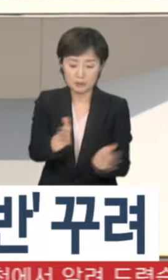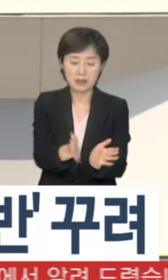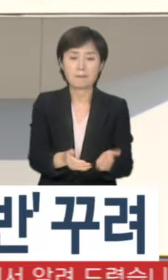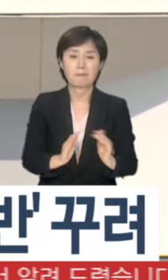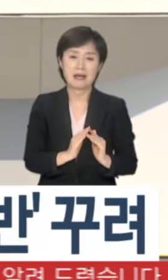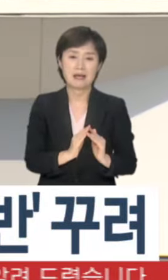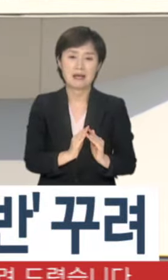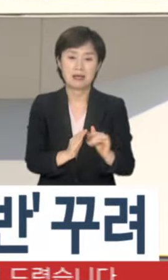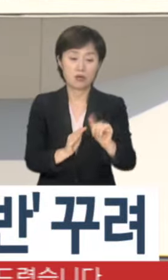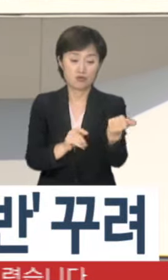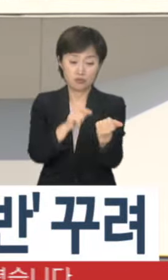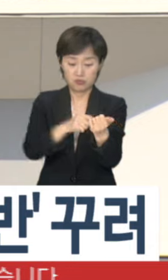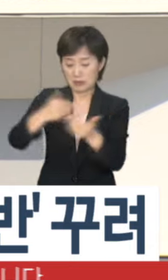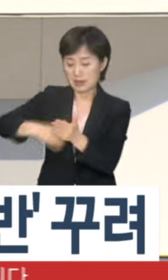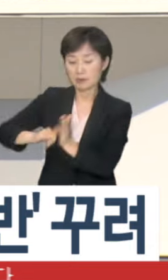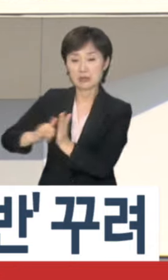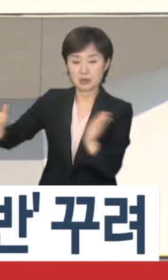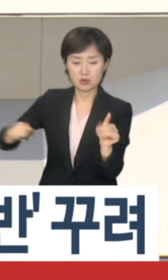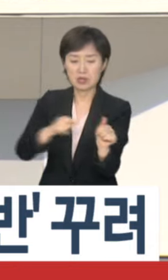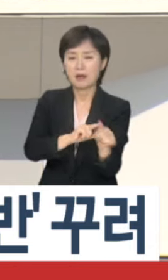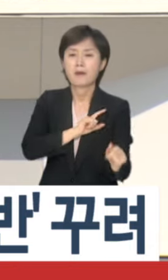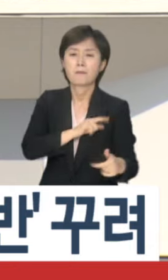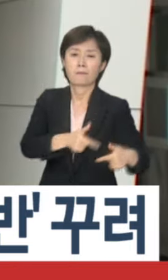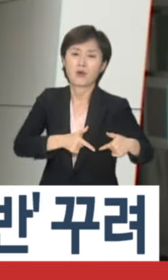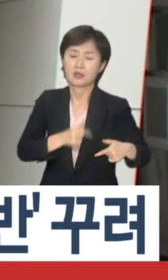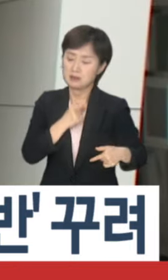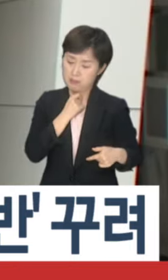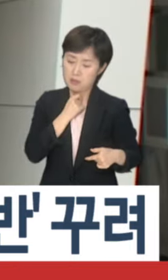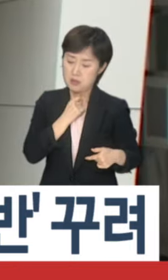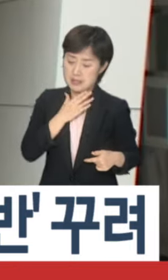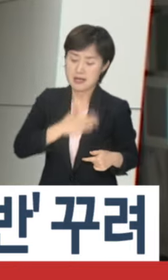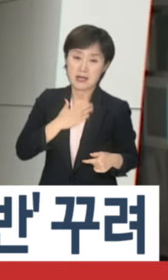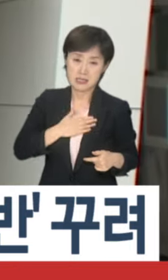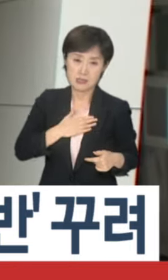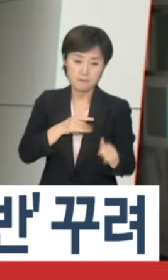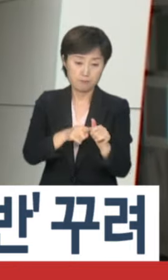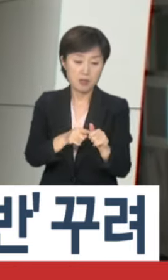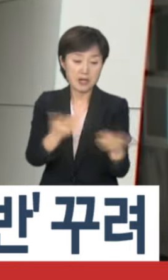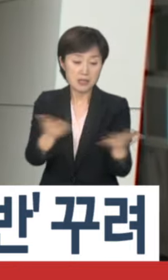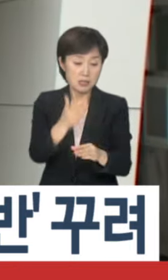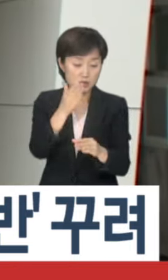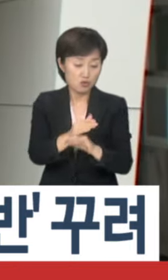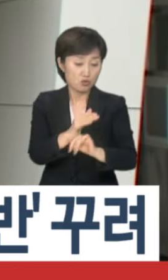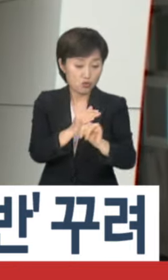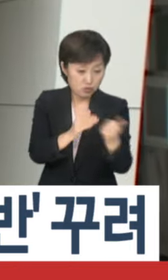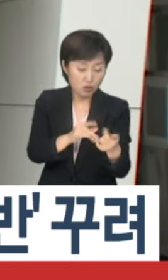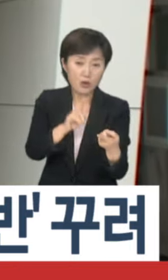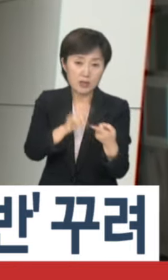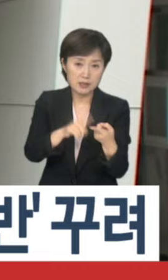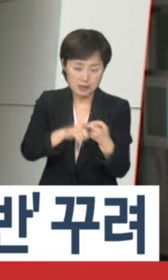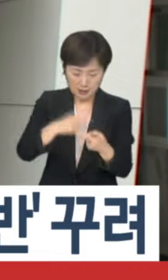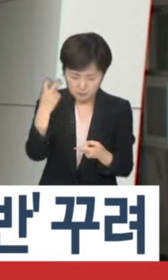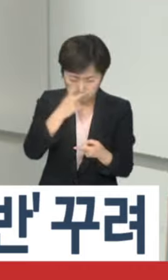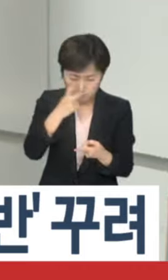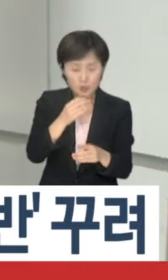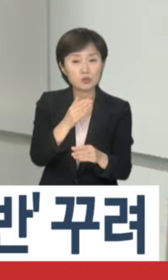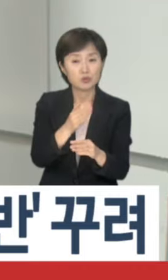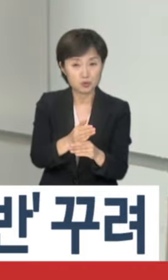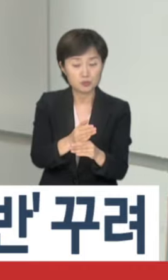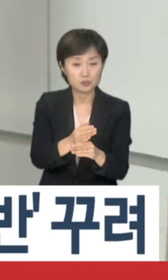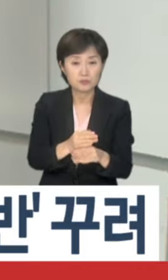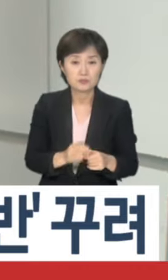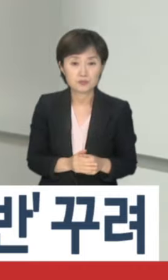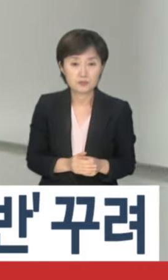고인의 명예가 최우선이라 뜻을 밝힌만큼 전향적인 검토와 관계 기관 협조를 통해 순직 인정을 추진하고자 한다고